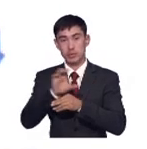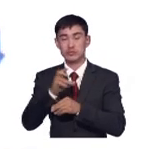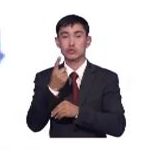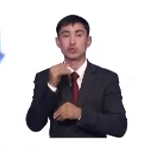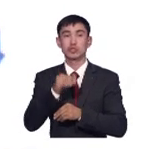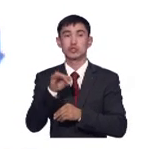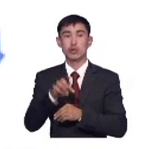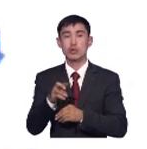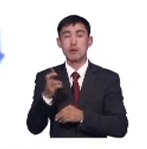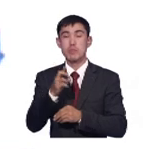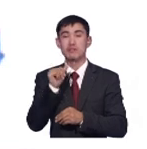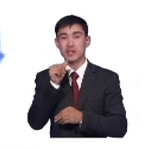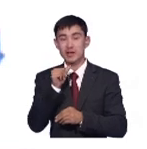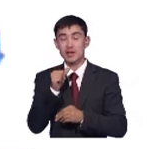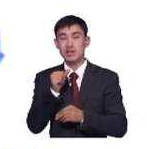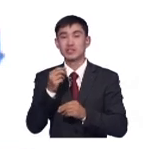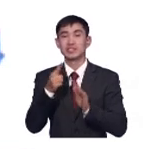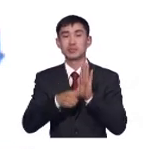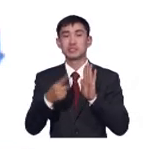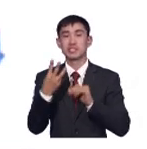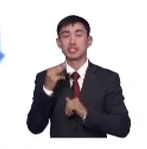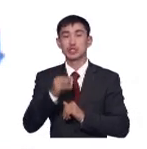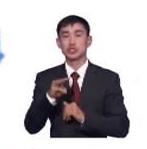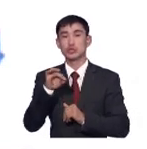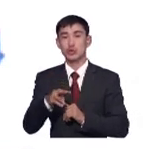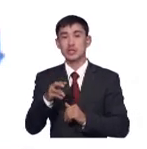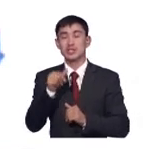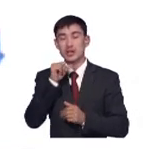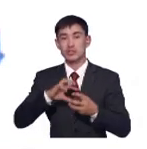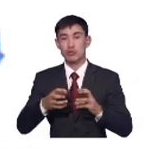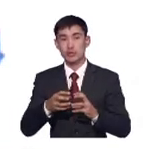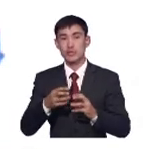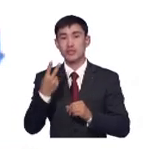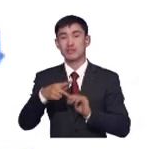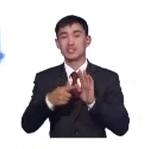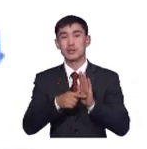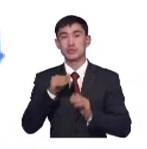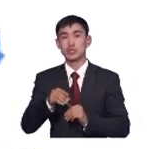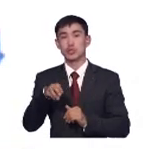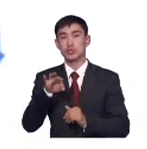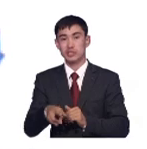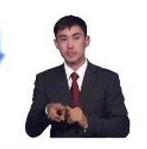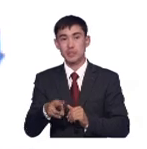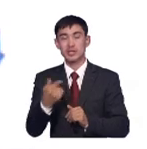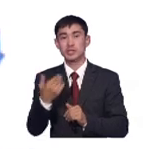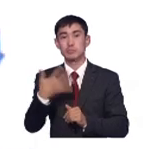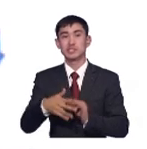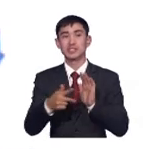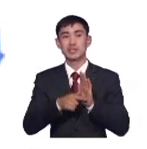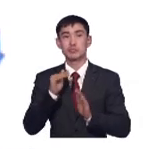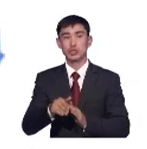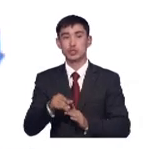100.000 тонн белого сахара в том числе 73000 то из сахарной свёклы 27000 то тростникового из ни 5